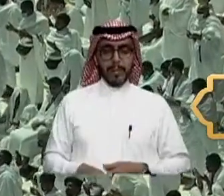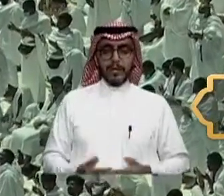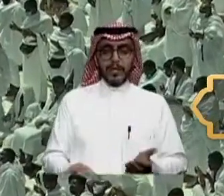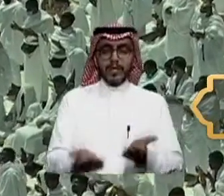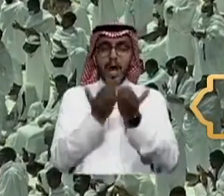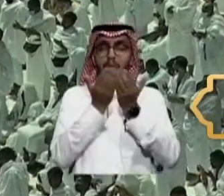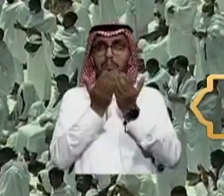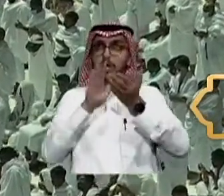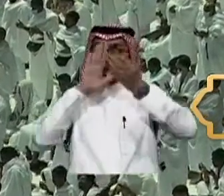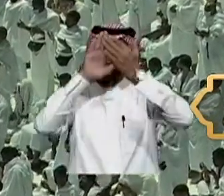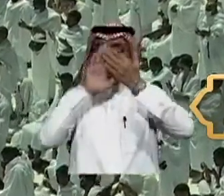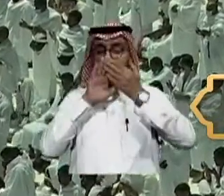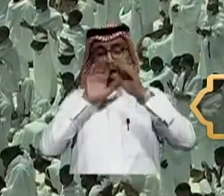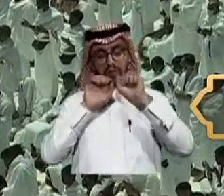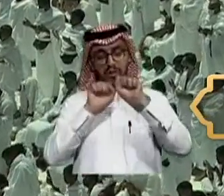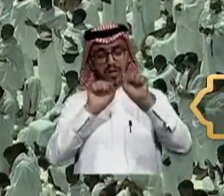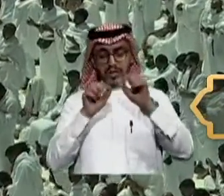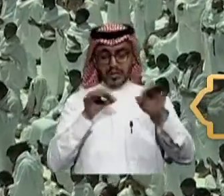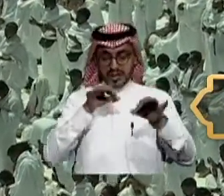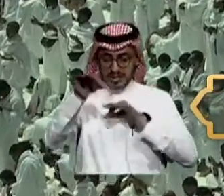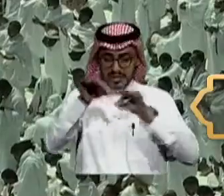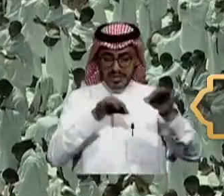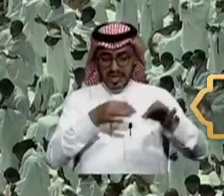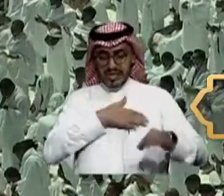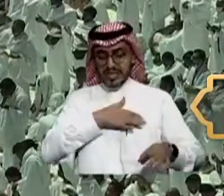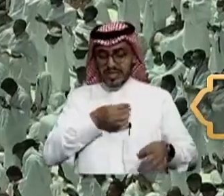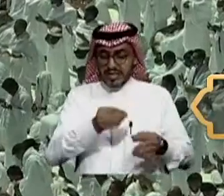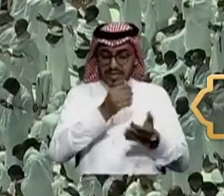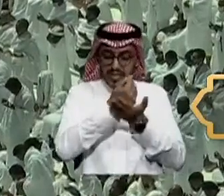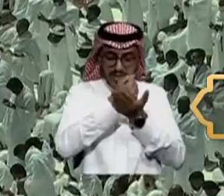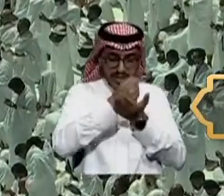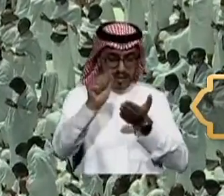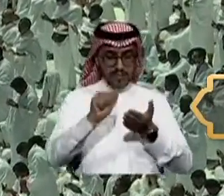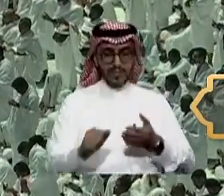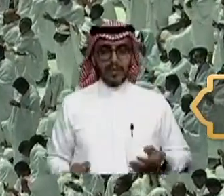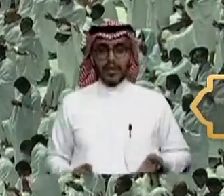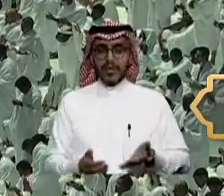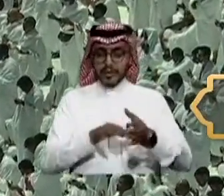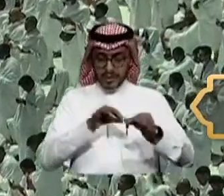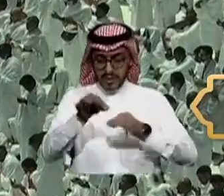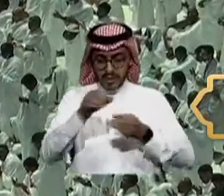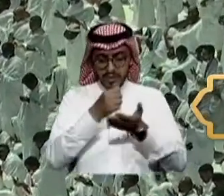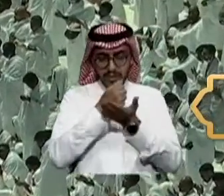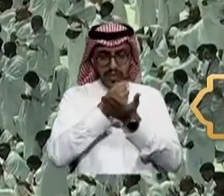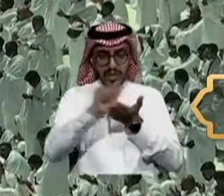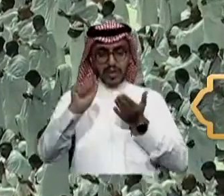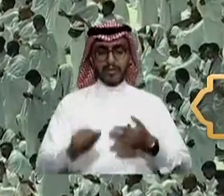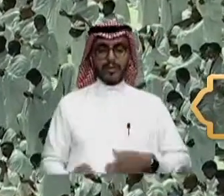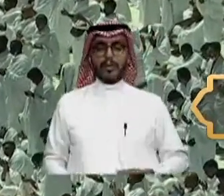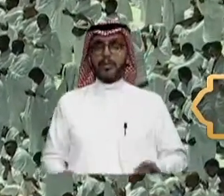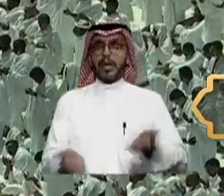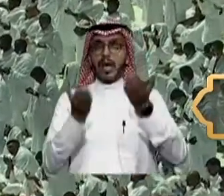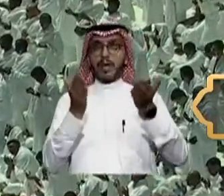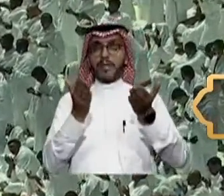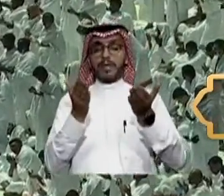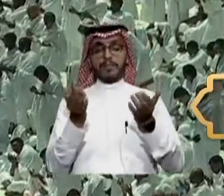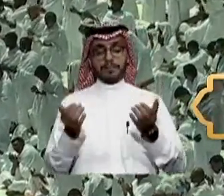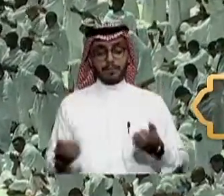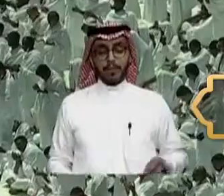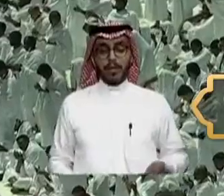اللهم قنا كيد الحاسدين والحاقدين والكائن والمتربصين بنا الدوائر يا رب